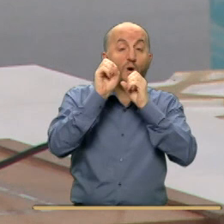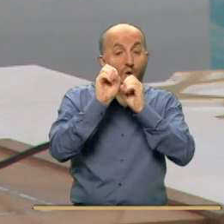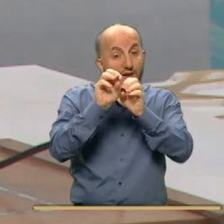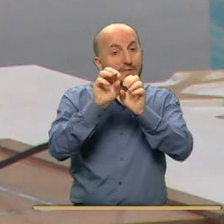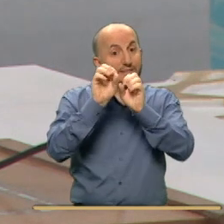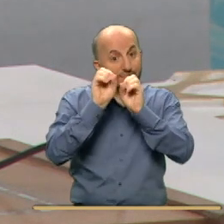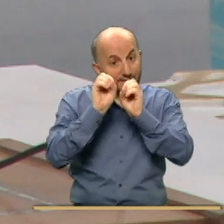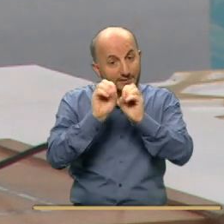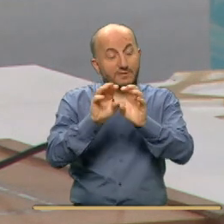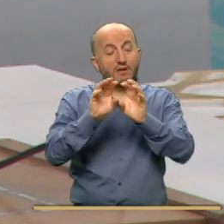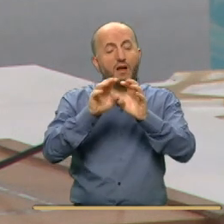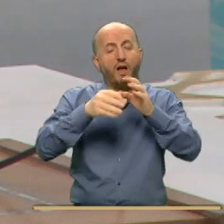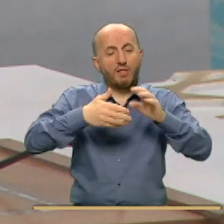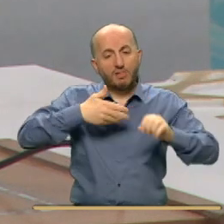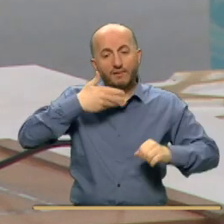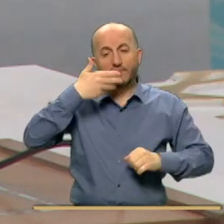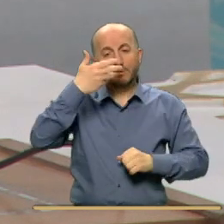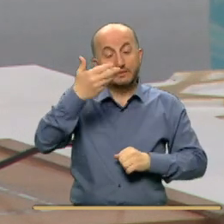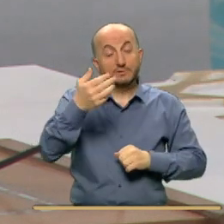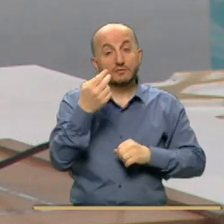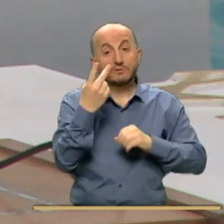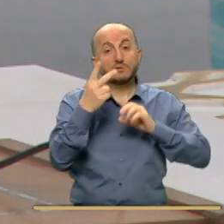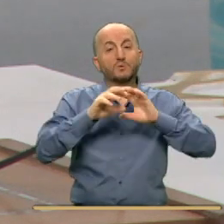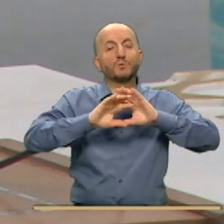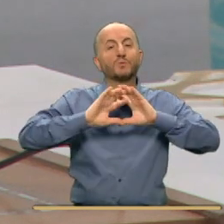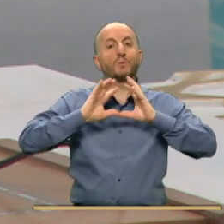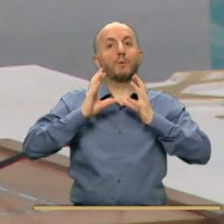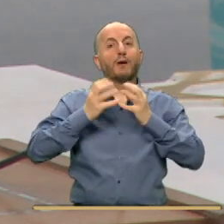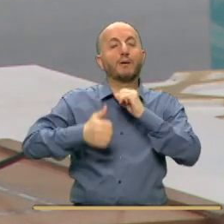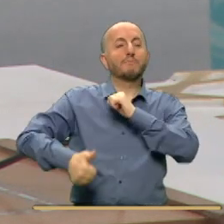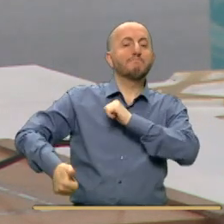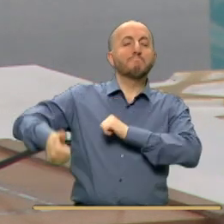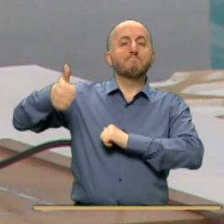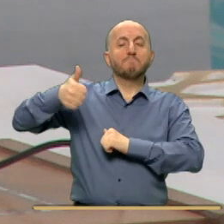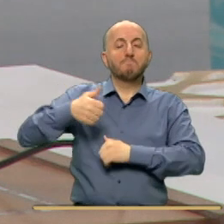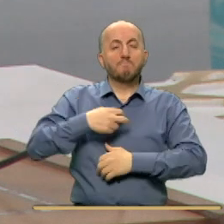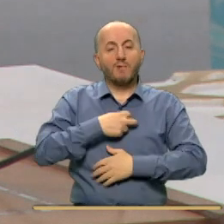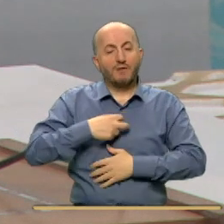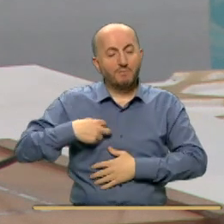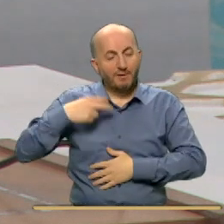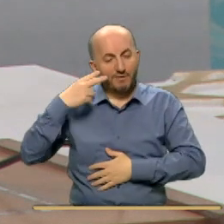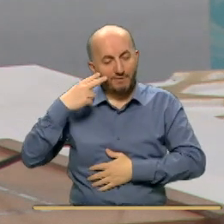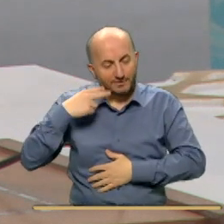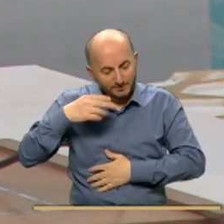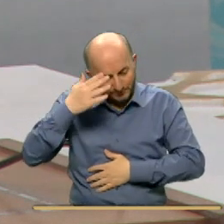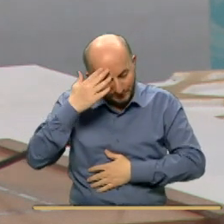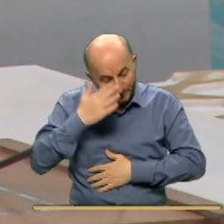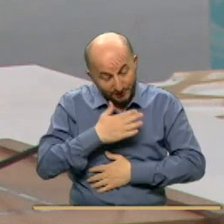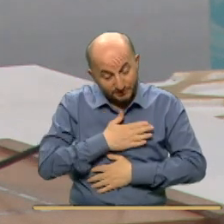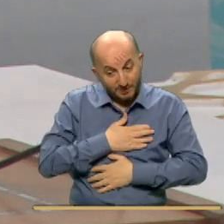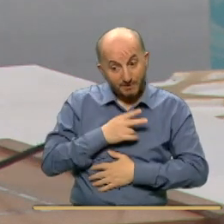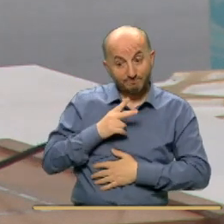öğretildiği, anlatıldığı iki cihan serveri Hazreti Muhammed Mustafa sallallahu aleyhi ve sellem